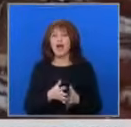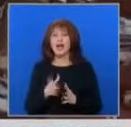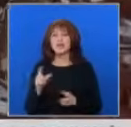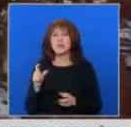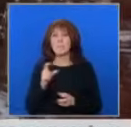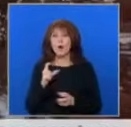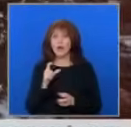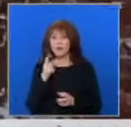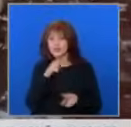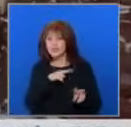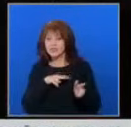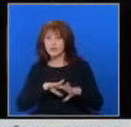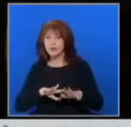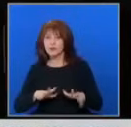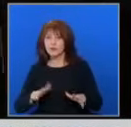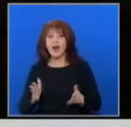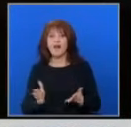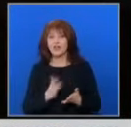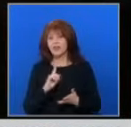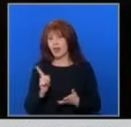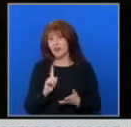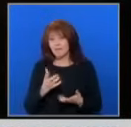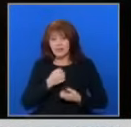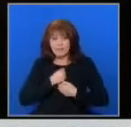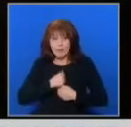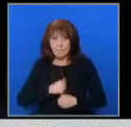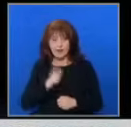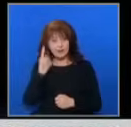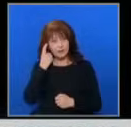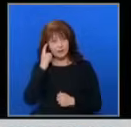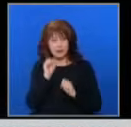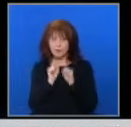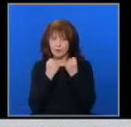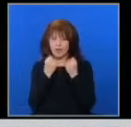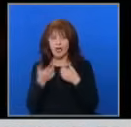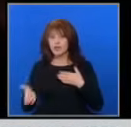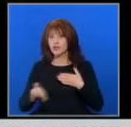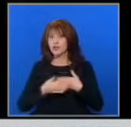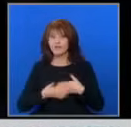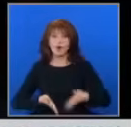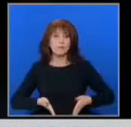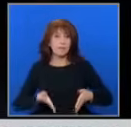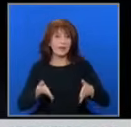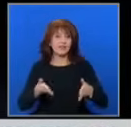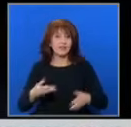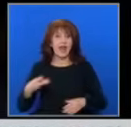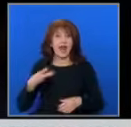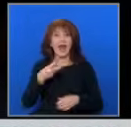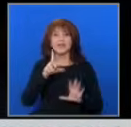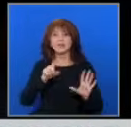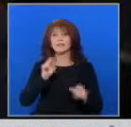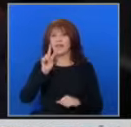следят обстановката. Казват, че вече нямат търпение и обмислят протест. Ще затвориме пътя и така е. Е-79.